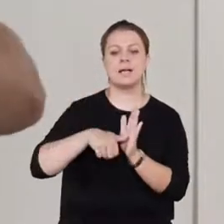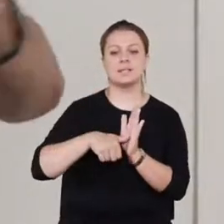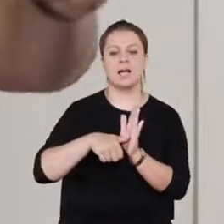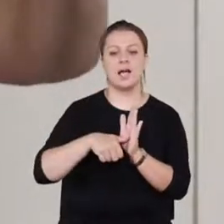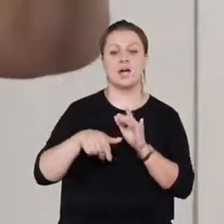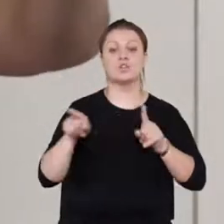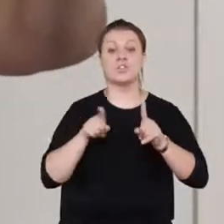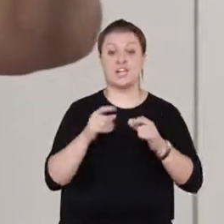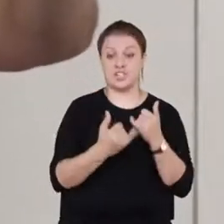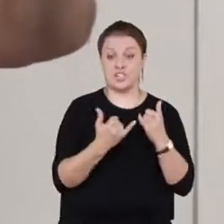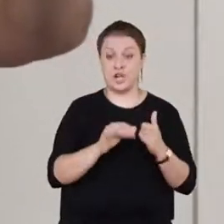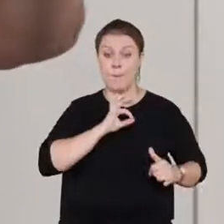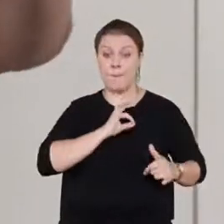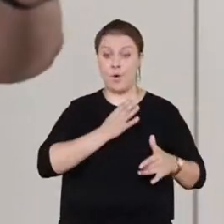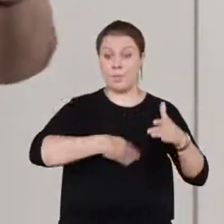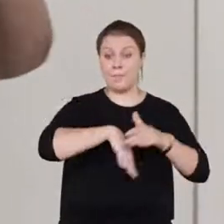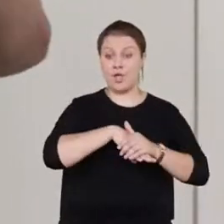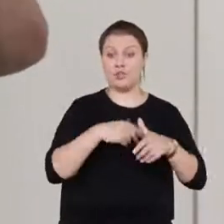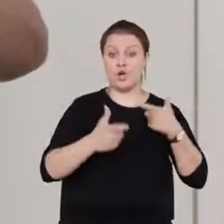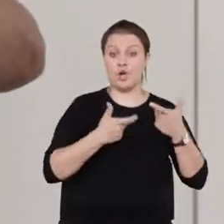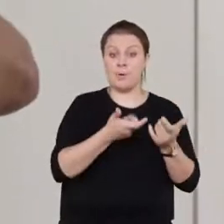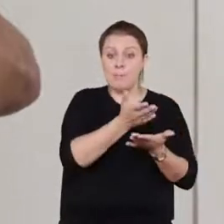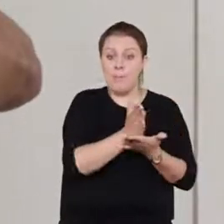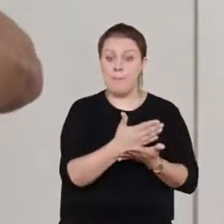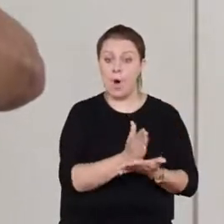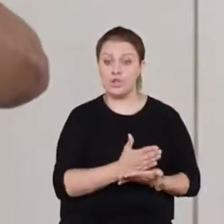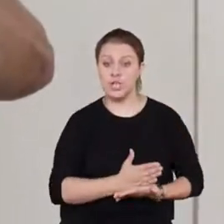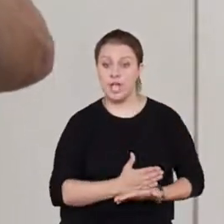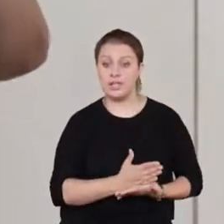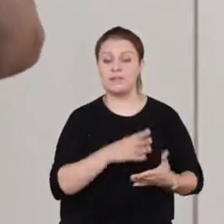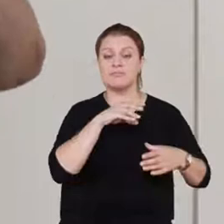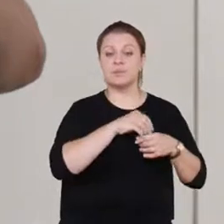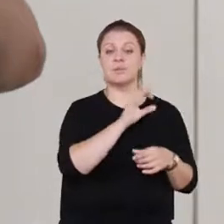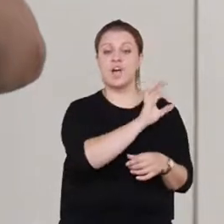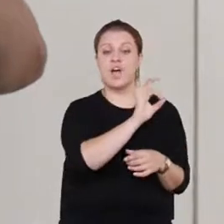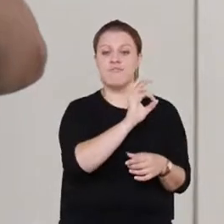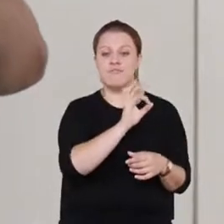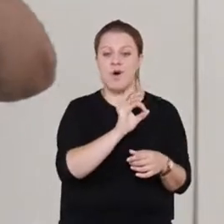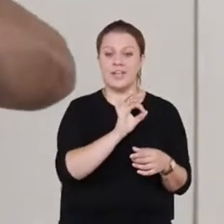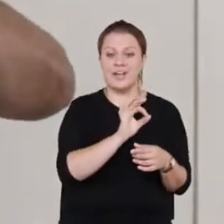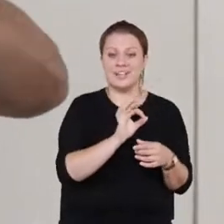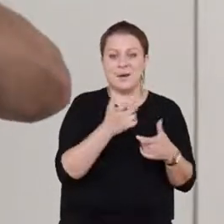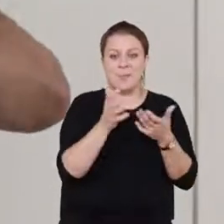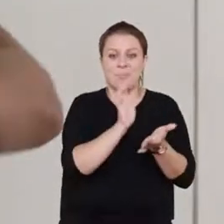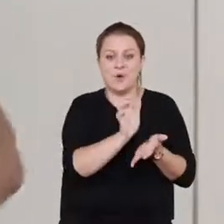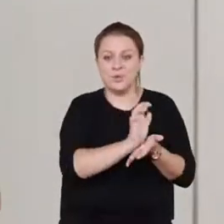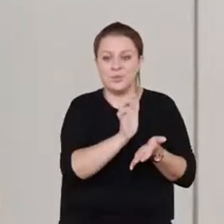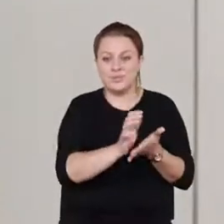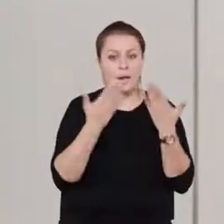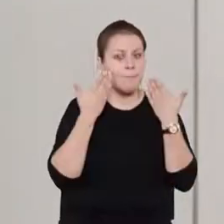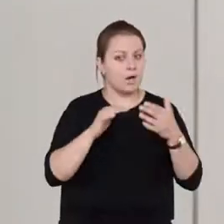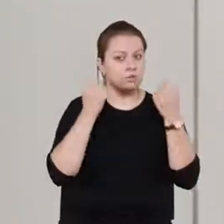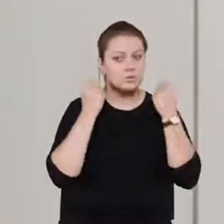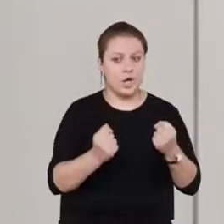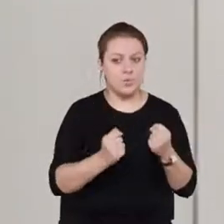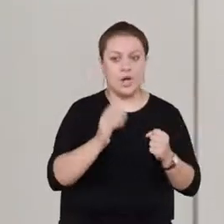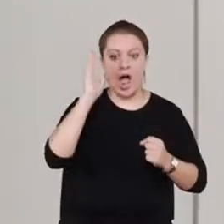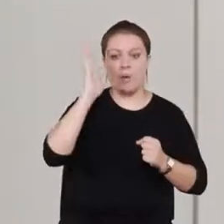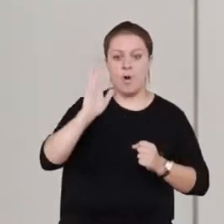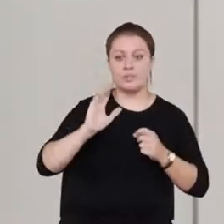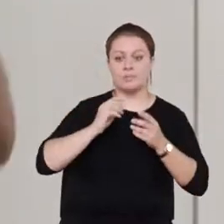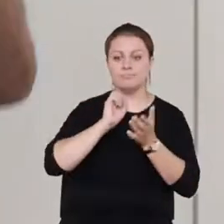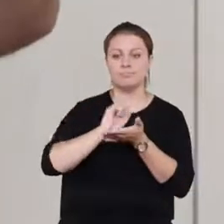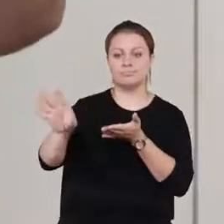wielkie majątki pomiędzy chłopów, to oni będą gospodarować mniej efektywnie i miasta będą głodować. Taki argument wysuwano